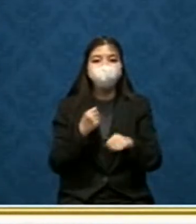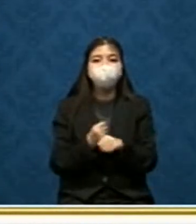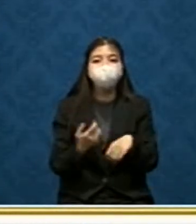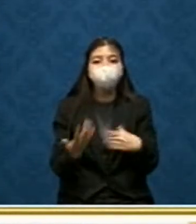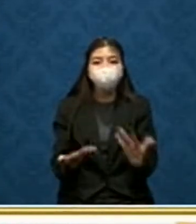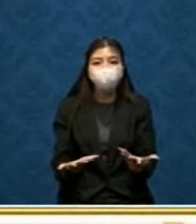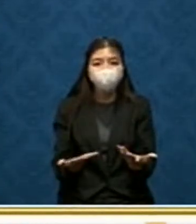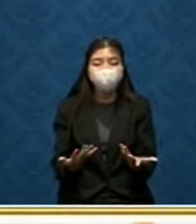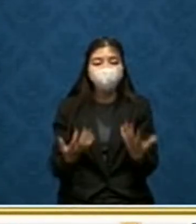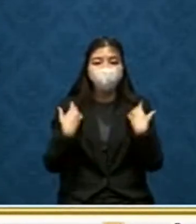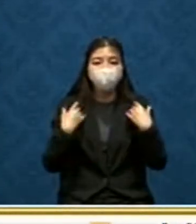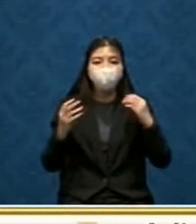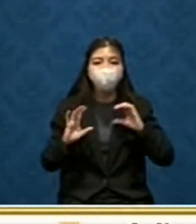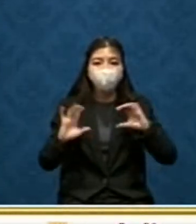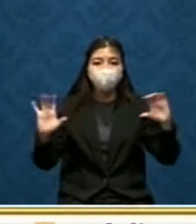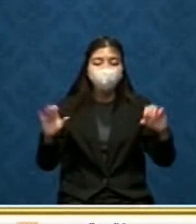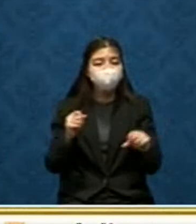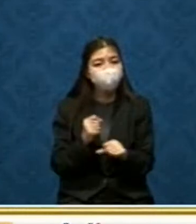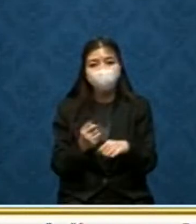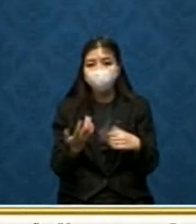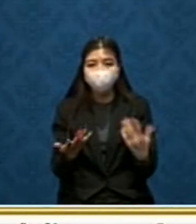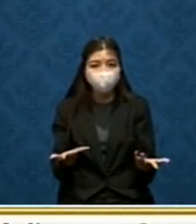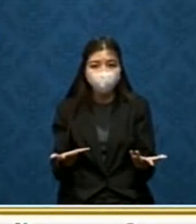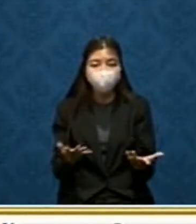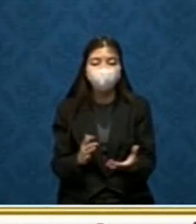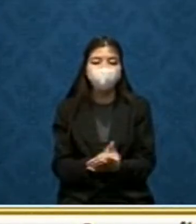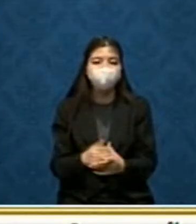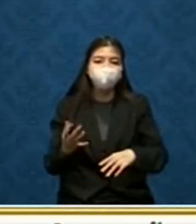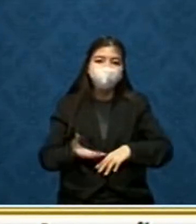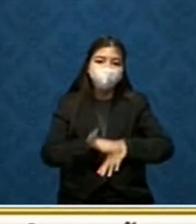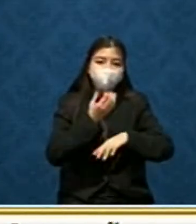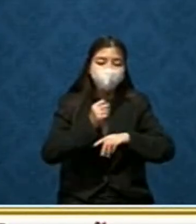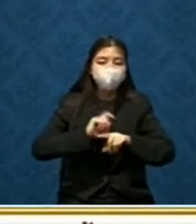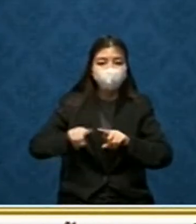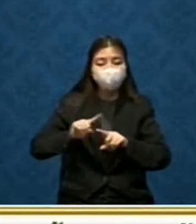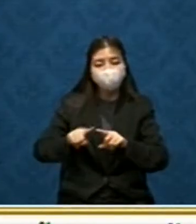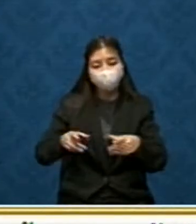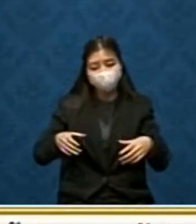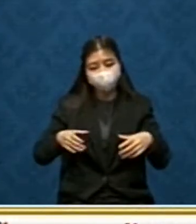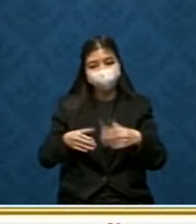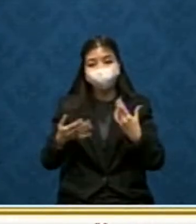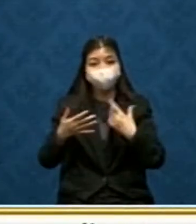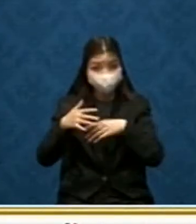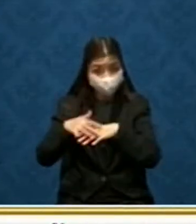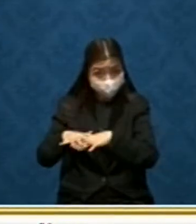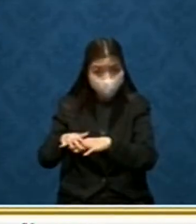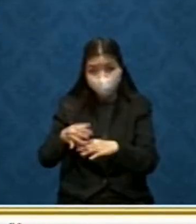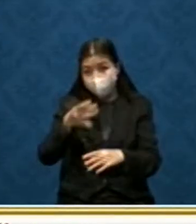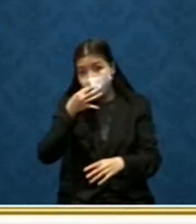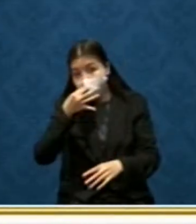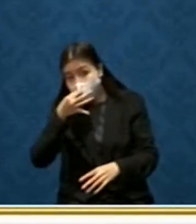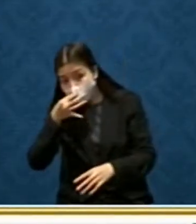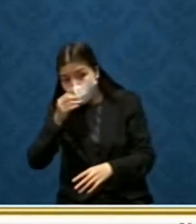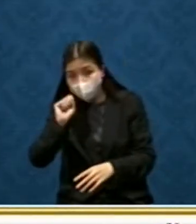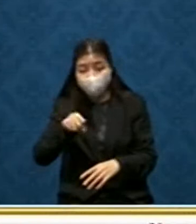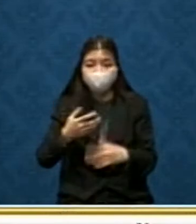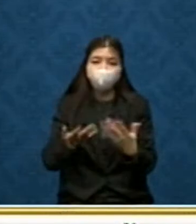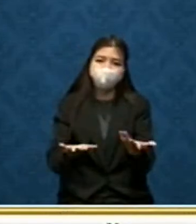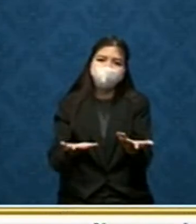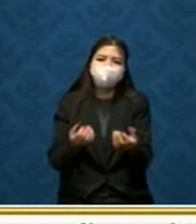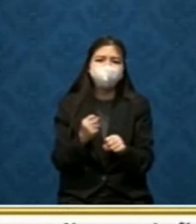ยอยู่อยางไรข้าการไทยไม่ตกเปขี้คาพวกนี้ภาขการเมืองไมเปของพวกนี้เหอแล้สถาบจะถูกอ้างป้นปีไหม